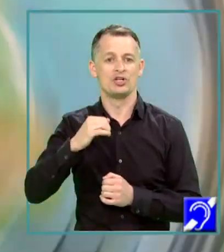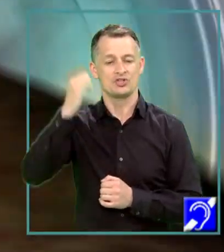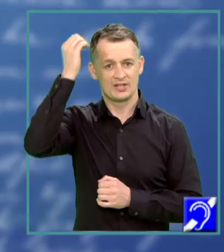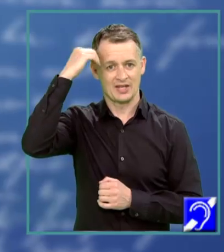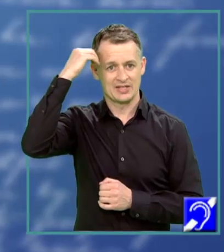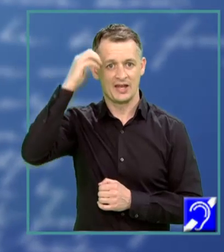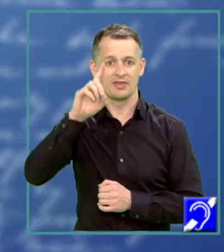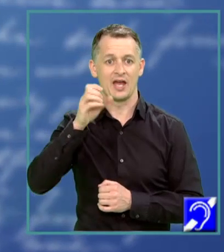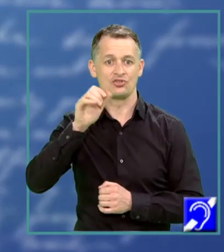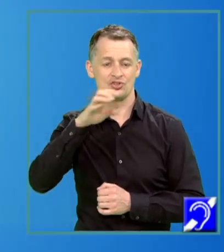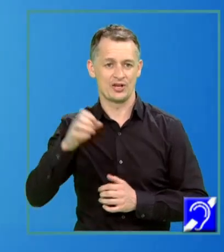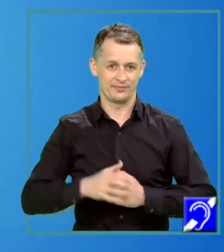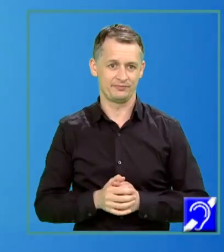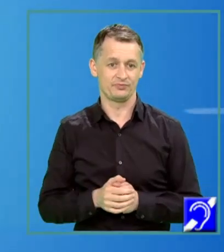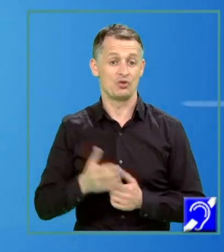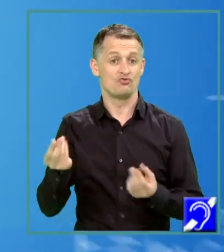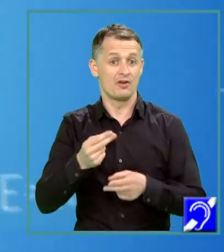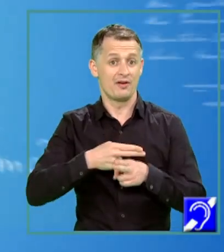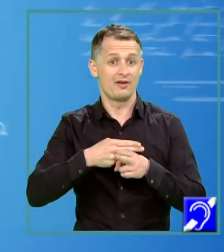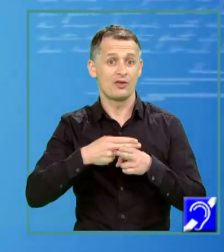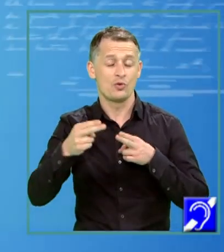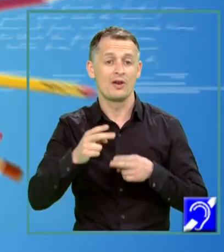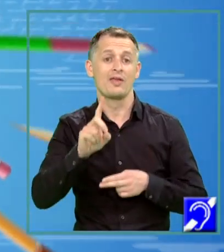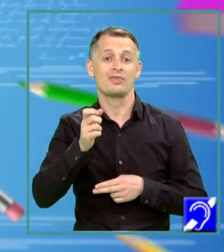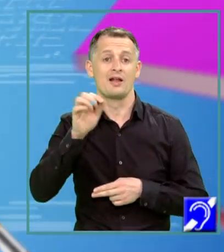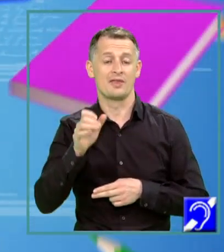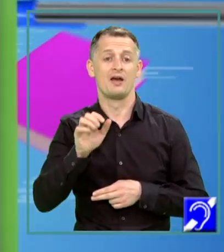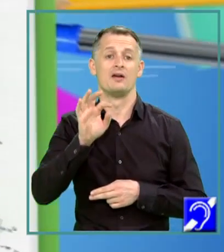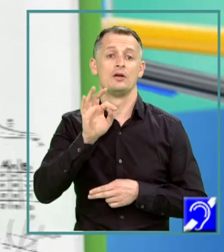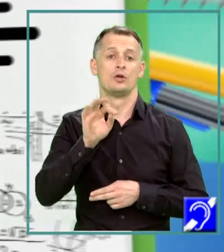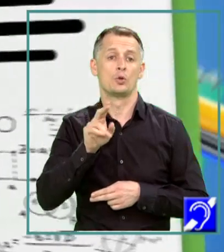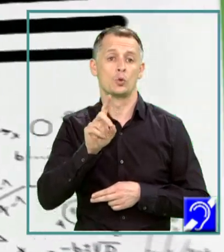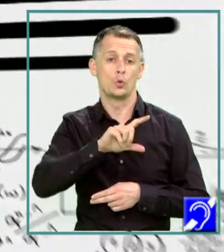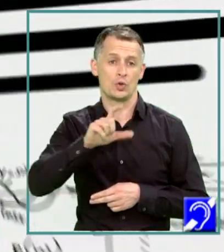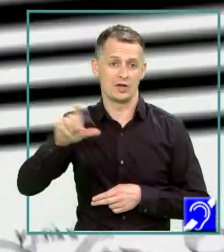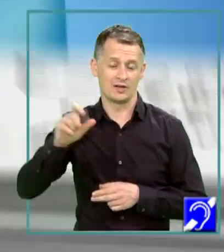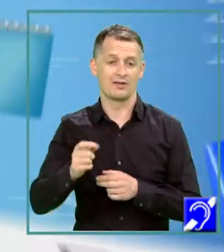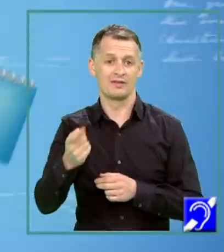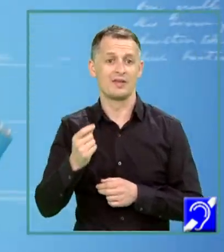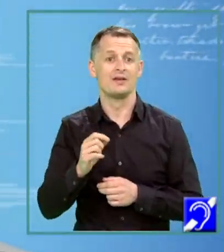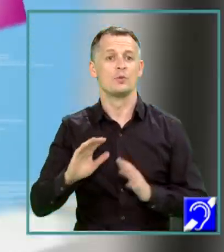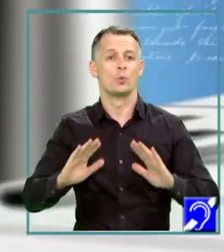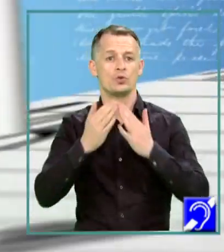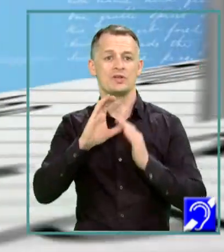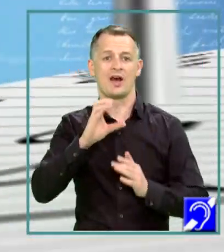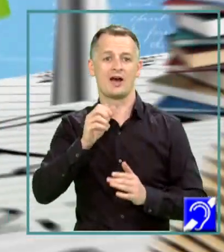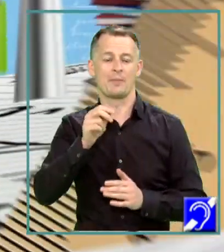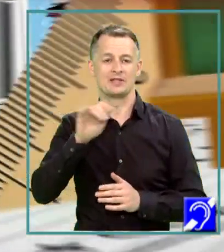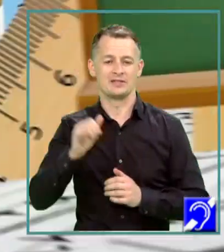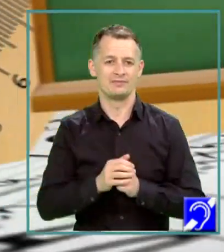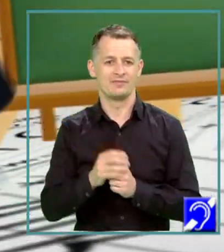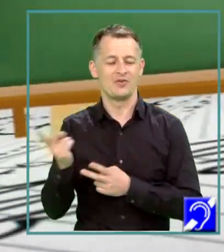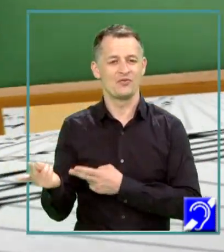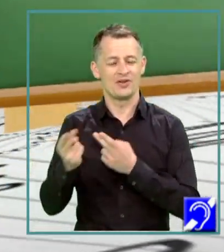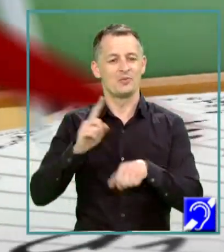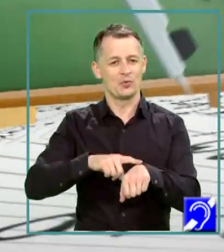orăștiei cele naturale sunt Delta Dunării și pădurile seculare de fac din Carpați vă invit în minutele care urmează la